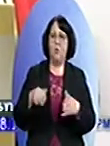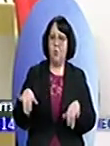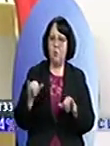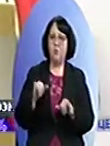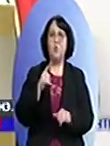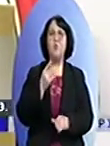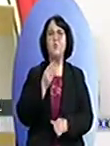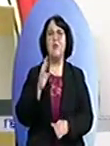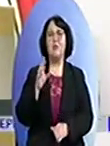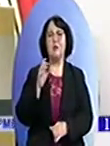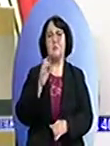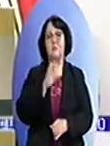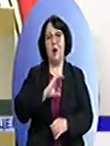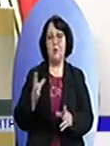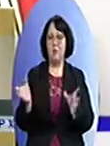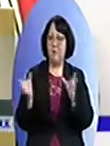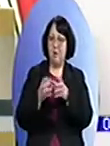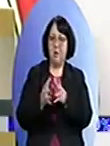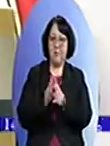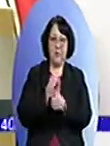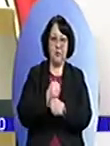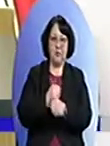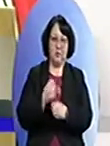өндөр түвшинд хүрсний тод жишээ юм аа.